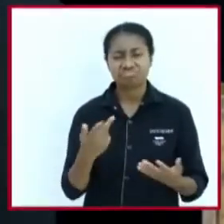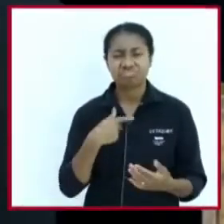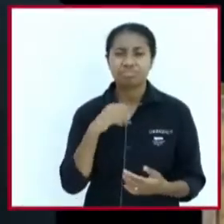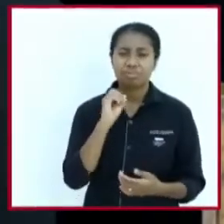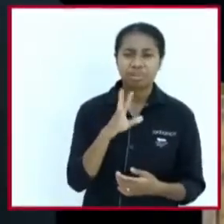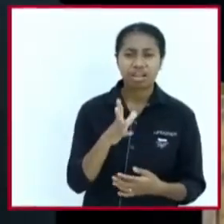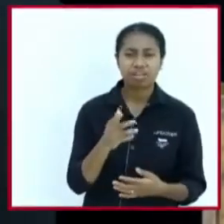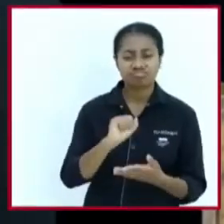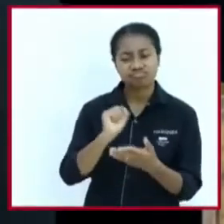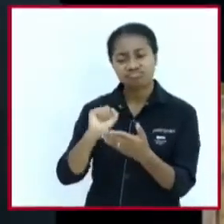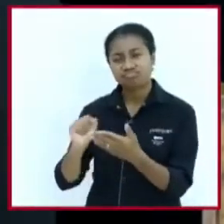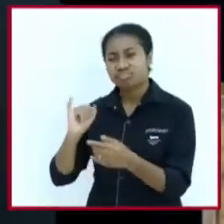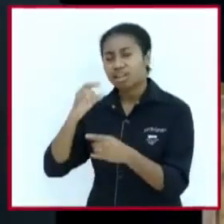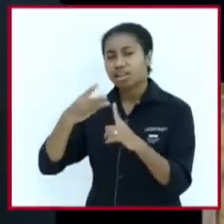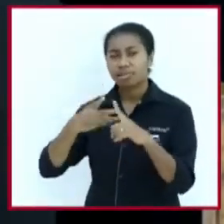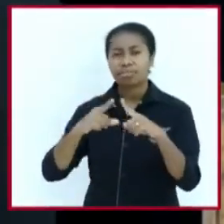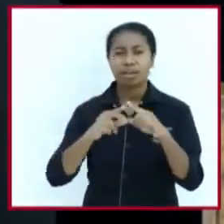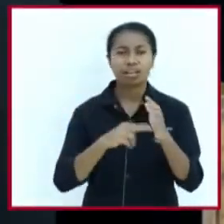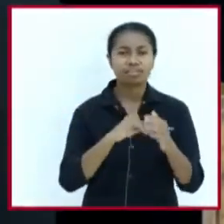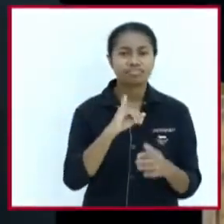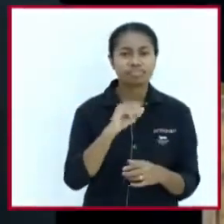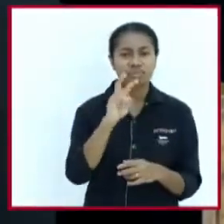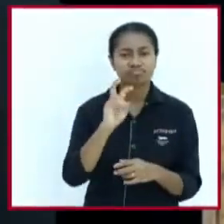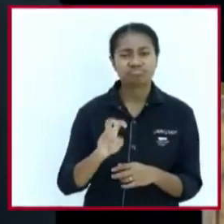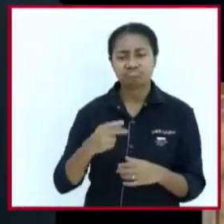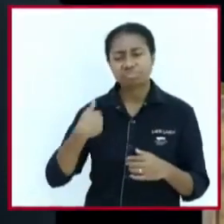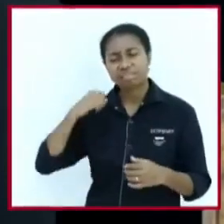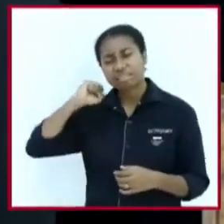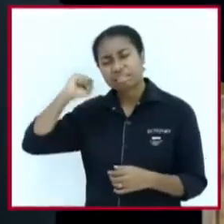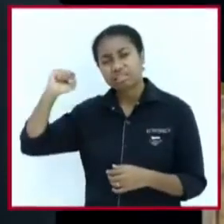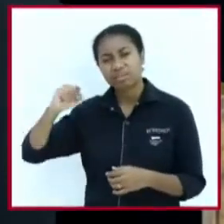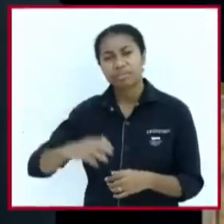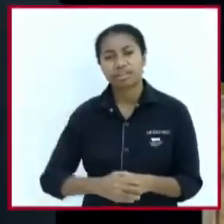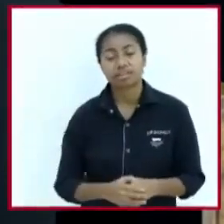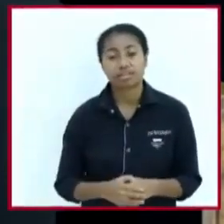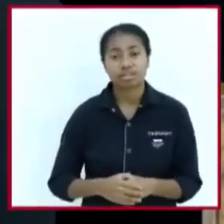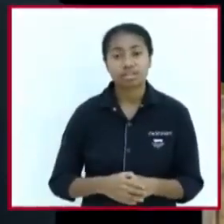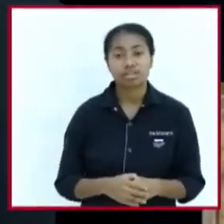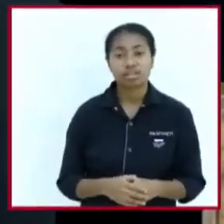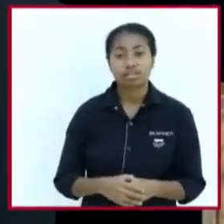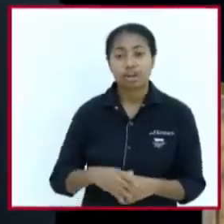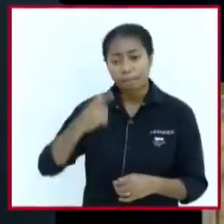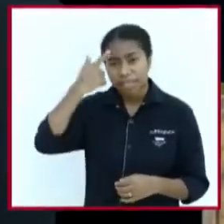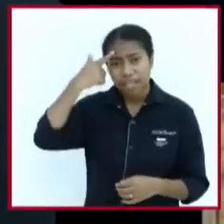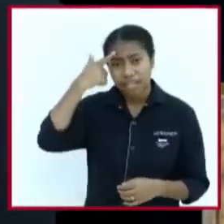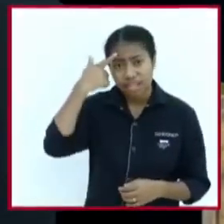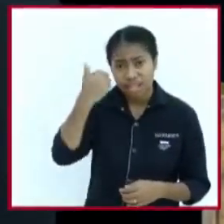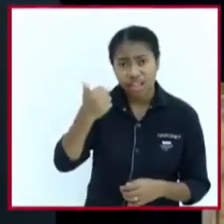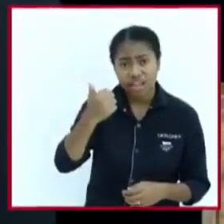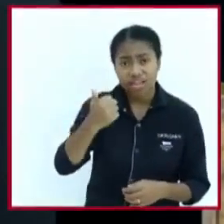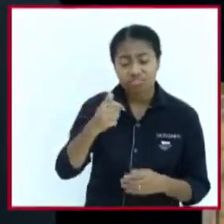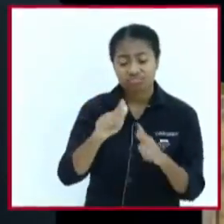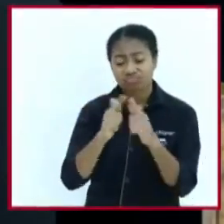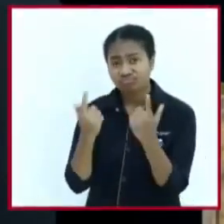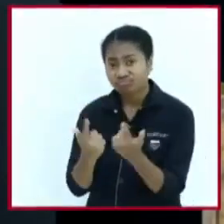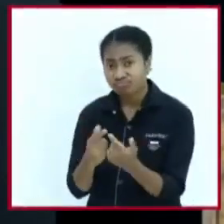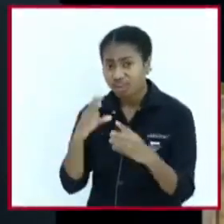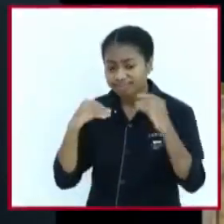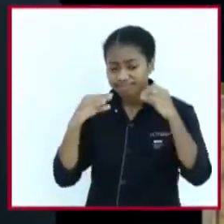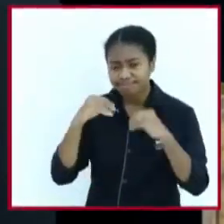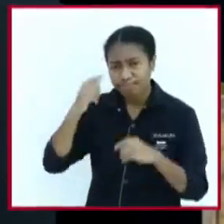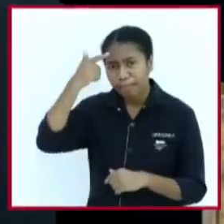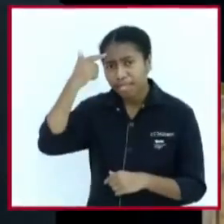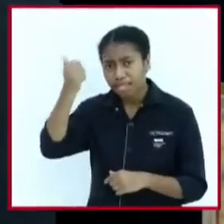tadi penulis surat Ibrani harus seorang apologet hebat sekali Dia Mahir kitab suci pintar berdebat